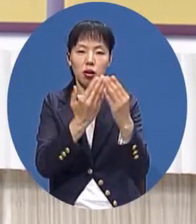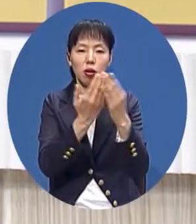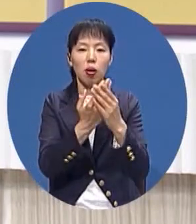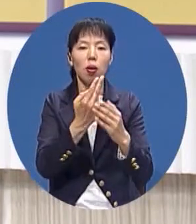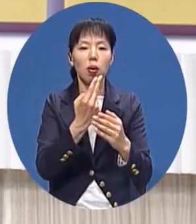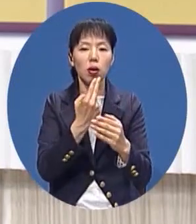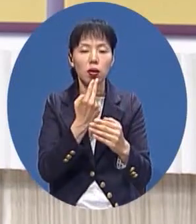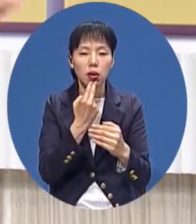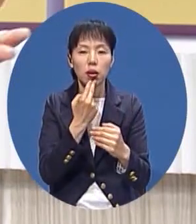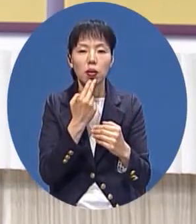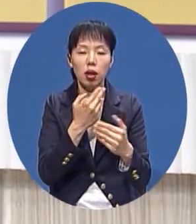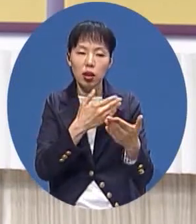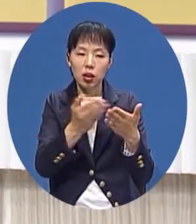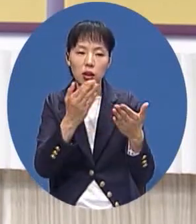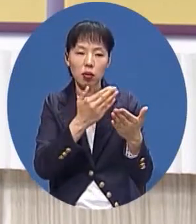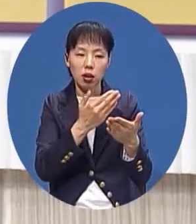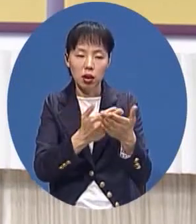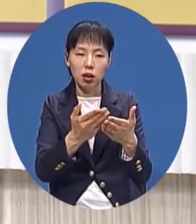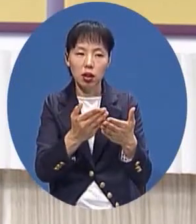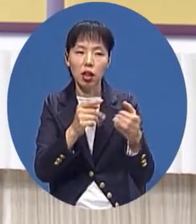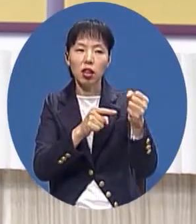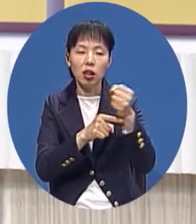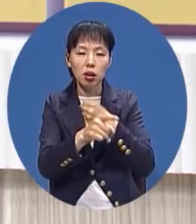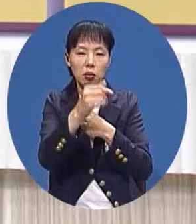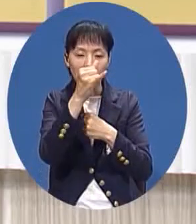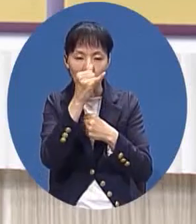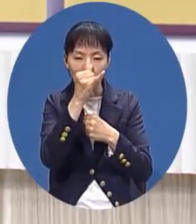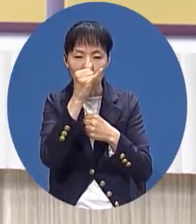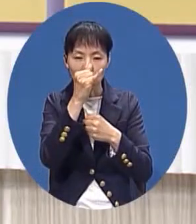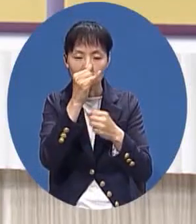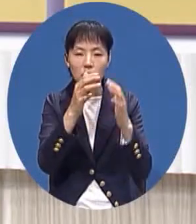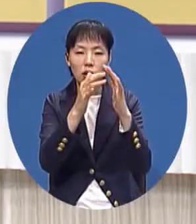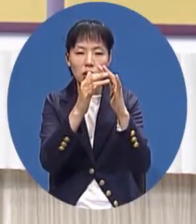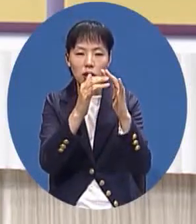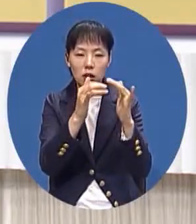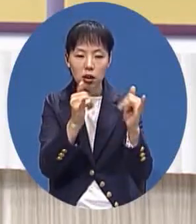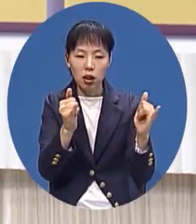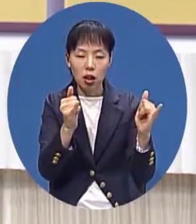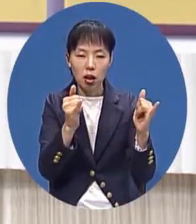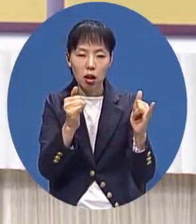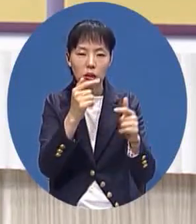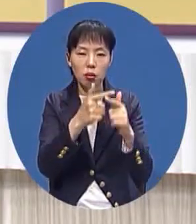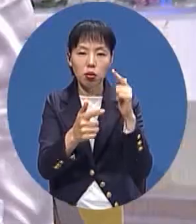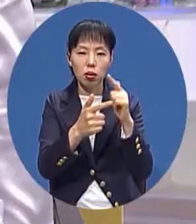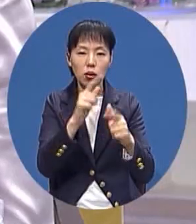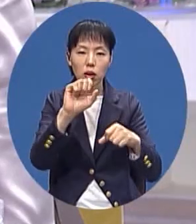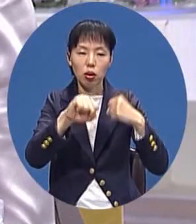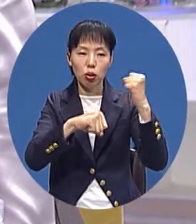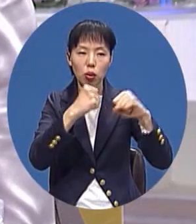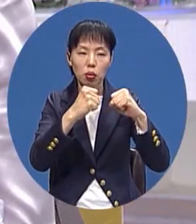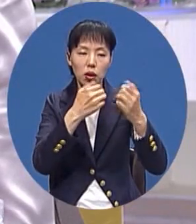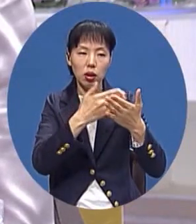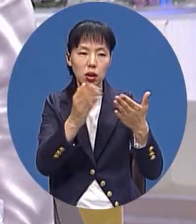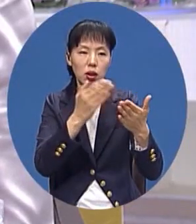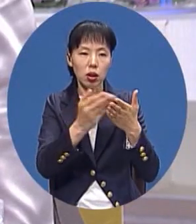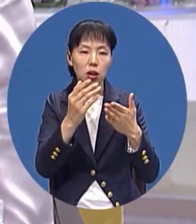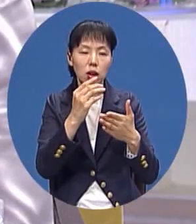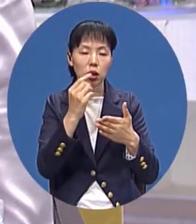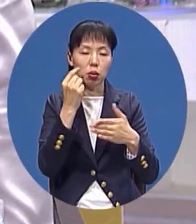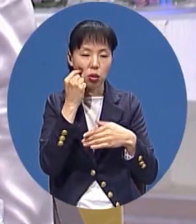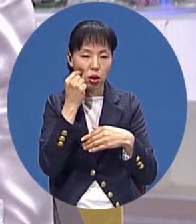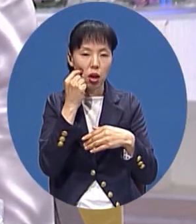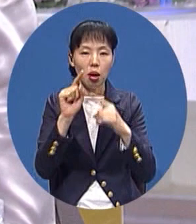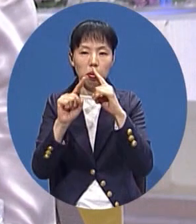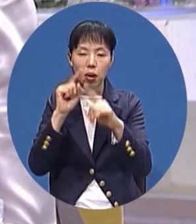것들은 그리지만 의미를 가진 집, 나무, 사람, 동물 이런 것들은 잘 못 그리고 말은 많이